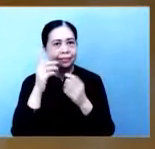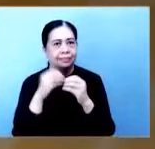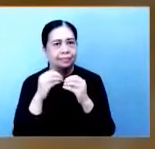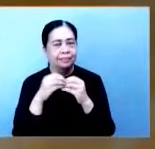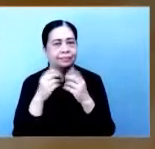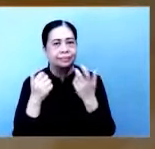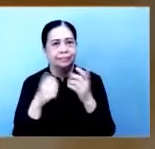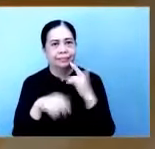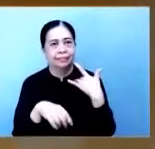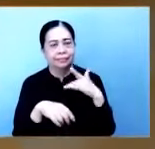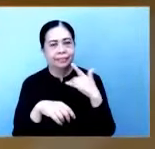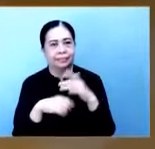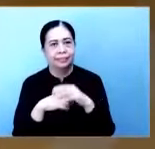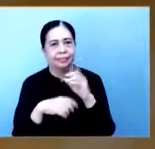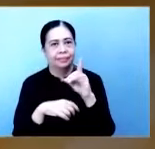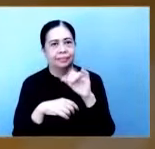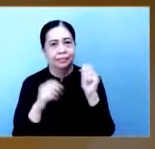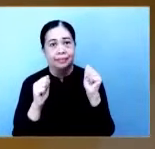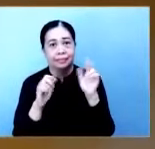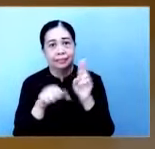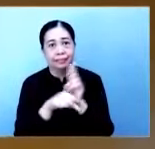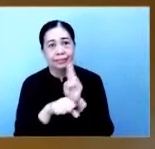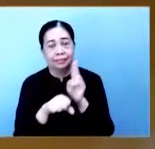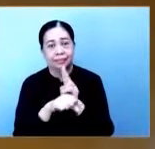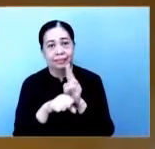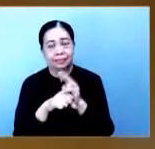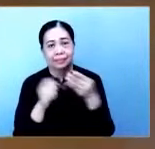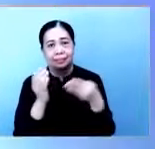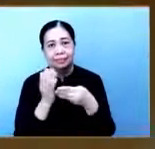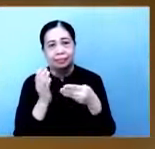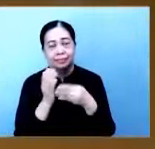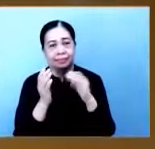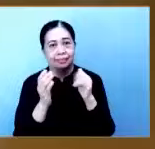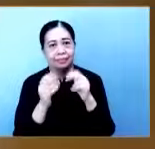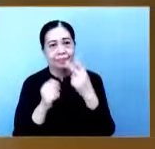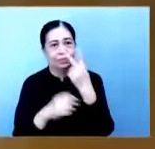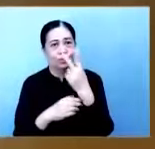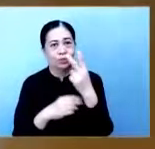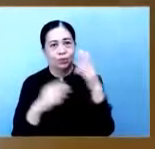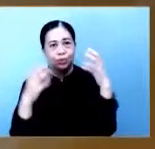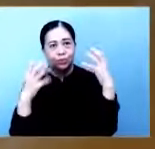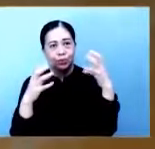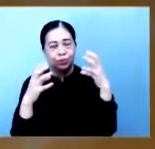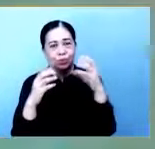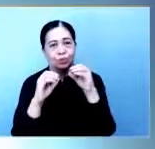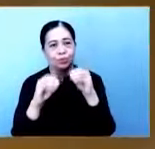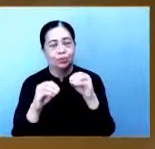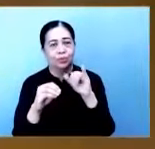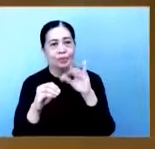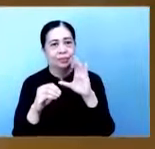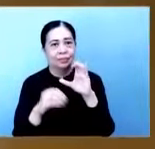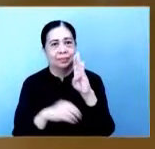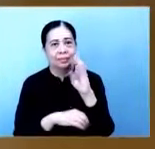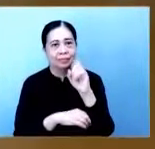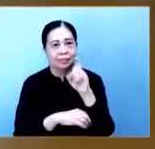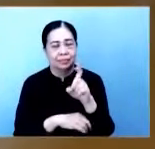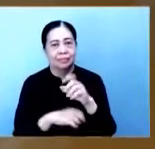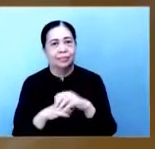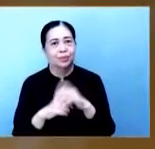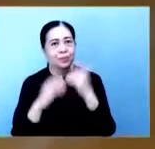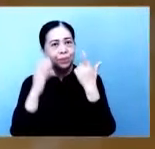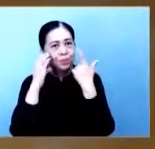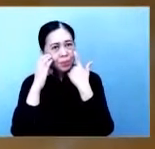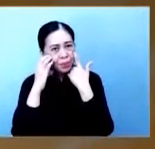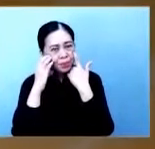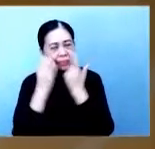DIY aircon na ang gamit lang ay power bank at dalawang electric fan na sinuksok sa icebox. Cool na cool ang siesta